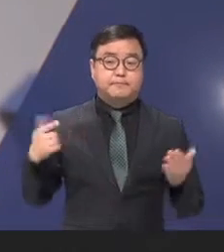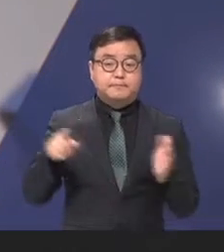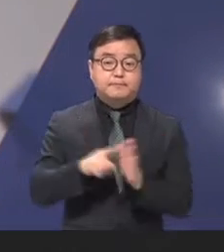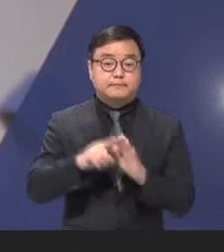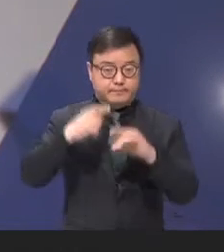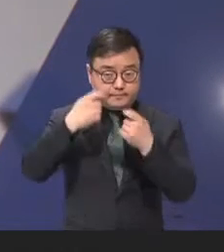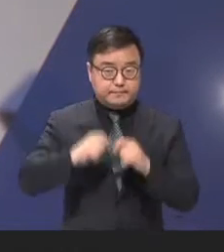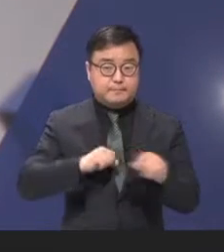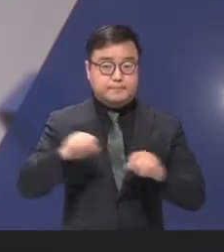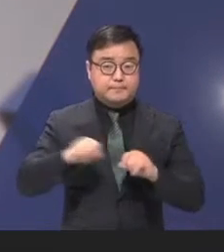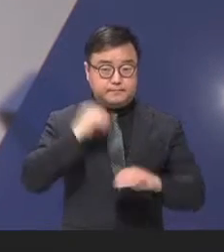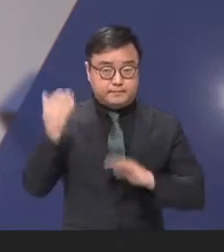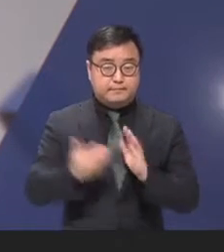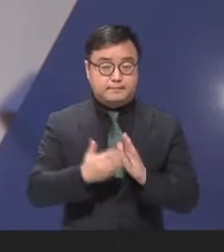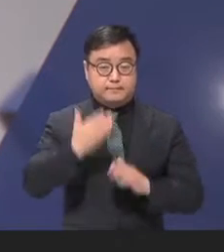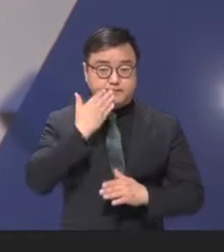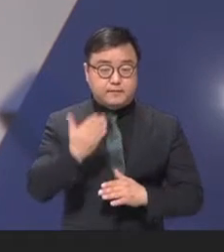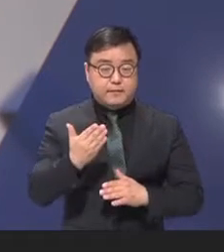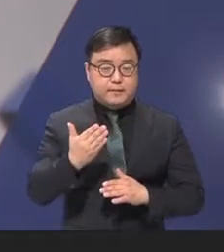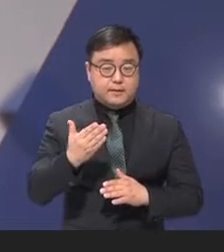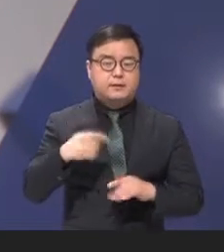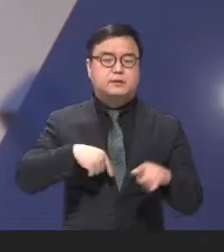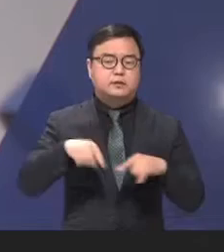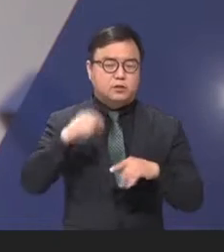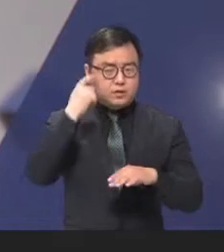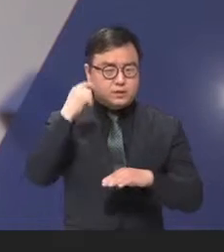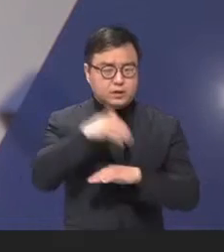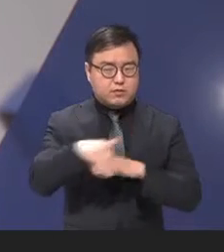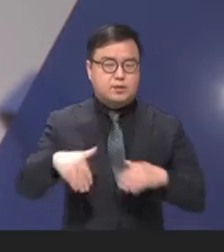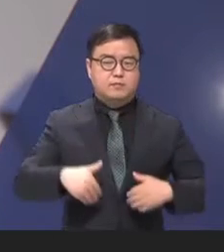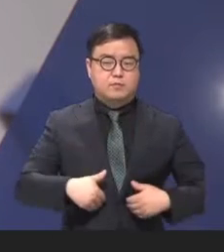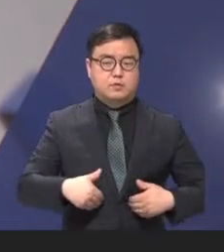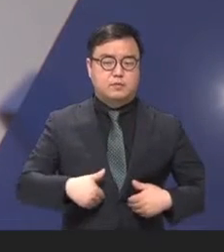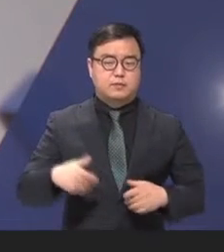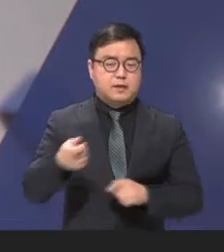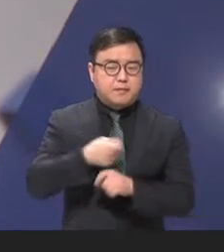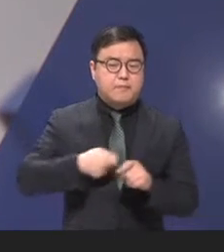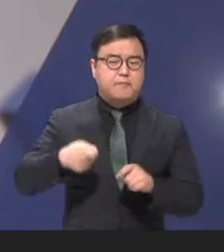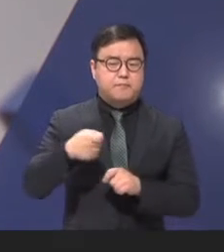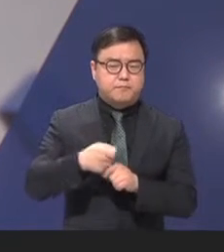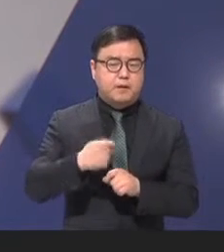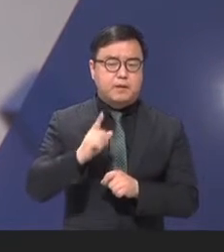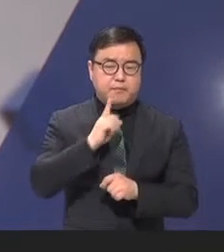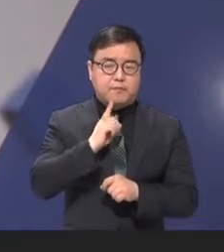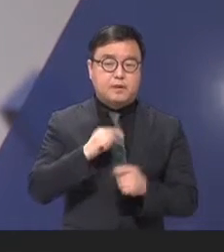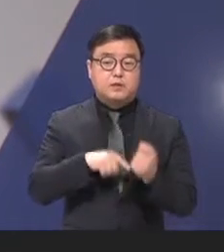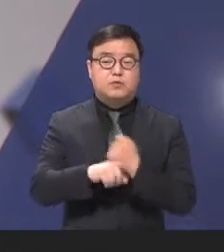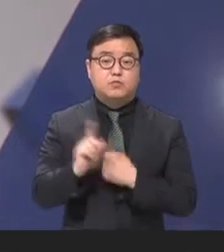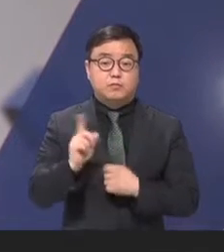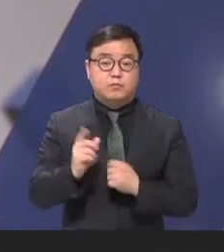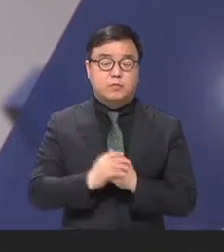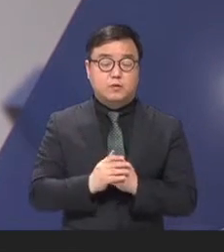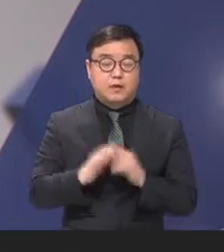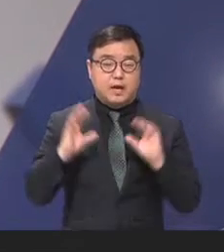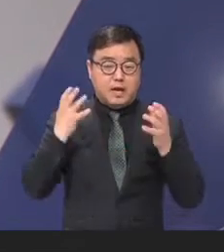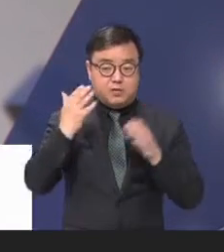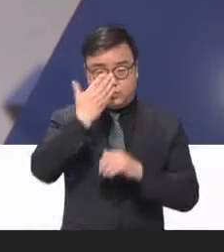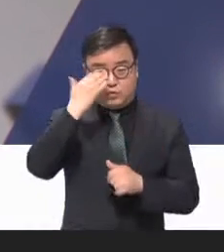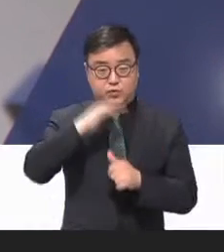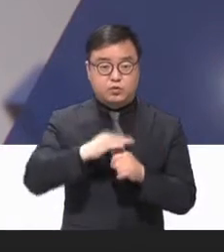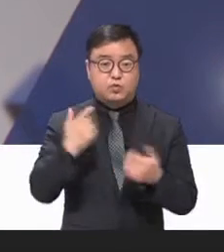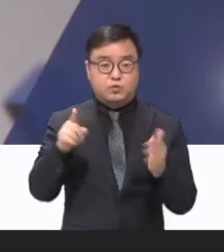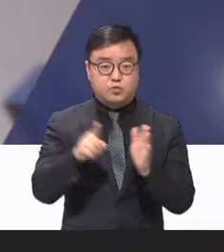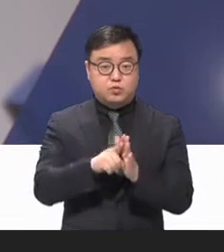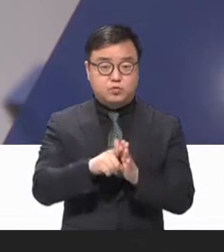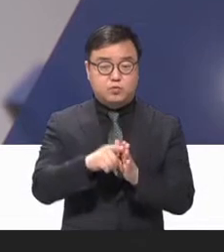실현 가능한 정책의 패키지가 필요하다는 생각입니다. 제가 예. 이제 패키지라고 말씀드린 데는 이유가 있는데요. 우리나라 아동 청소년을 위한